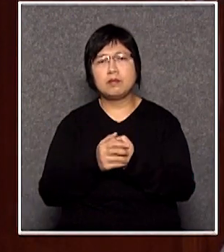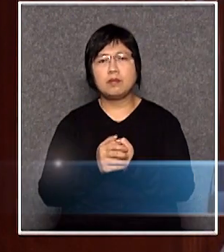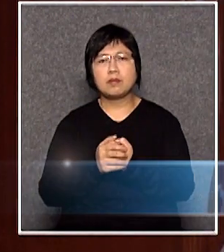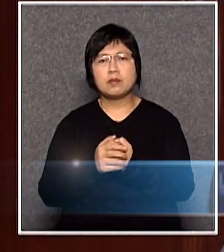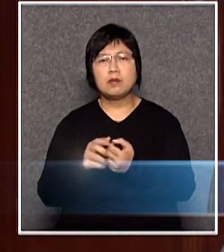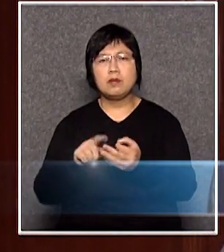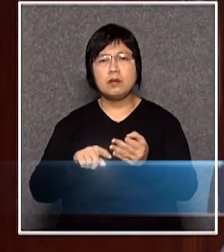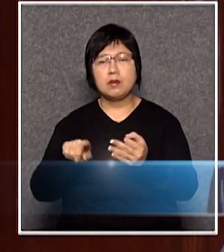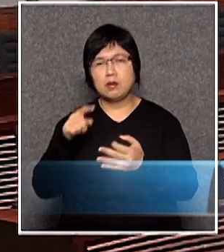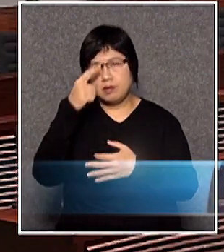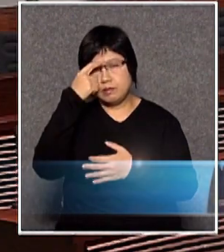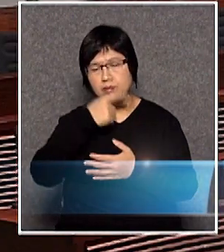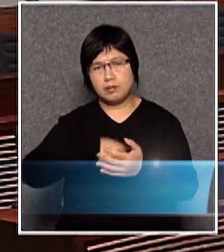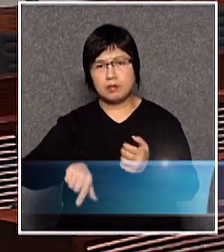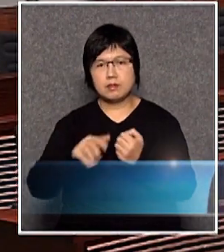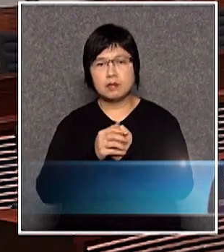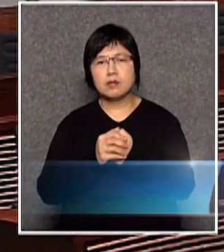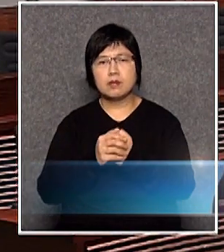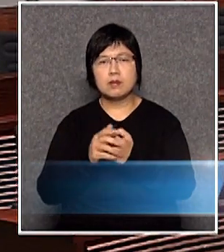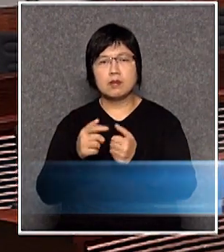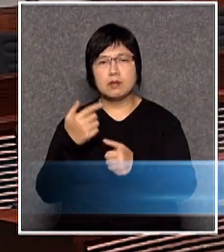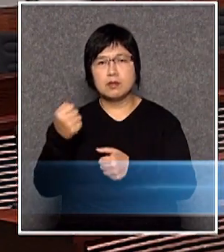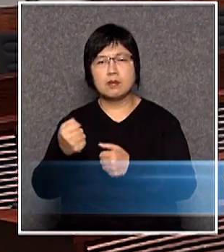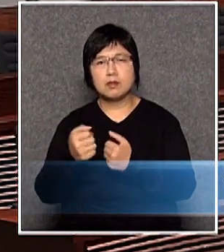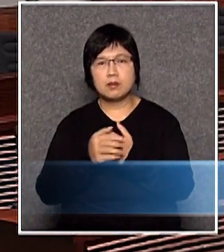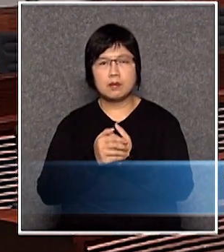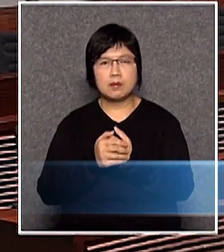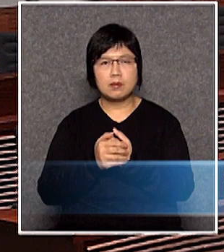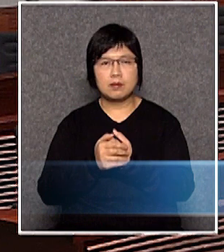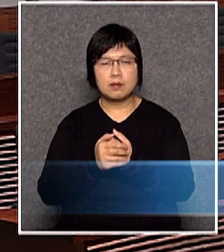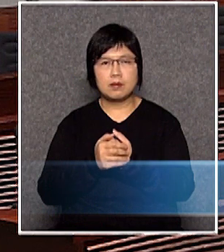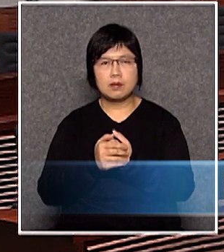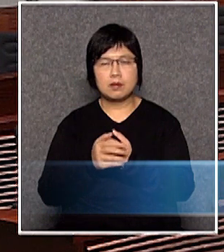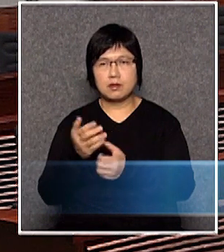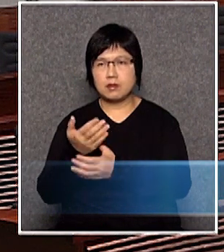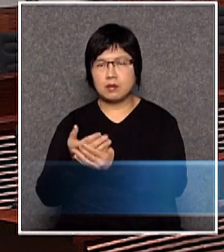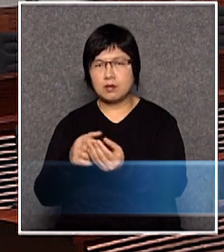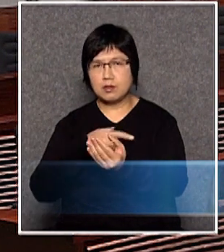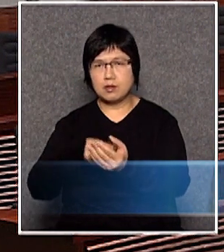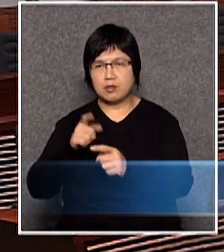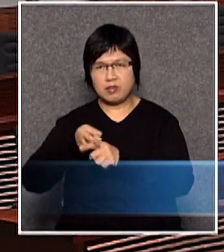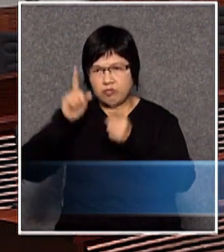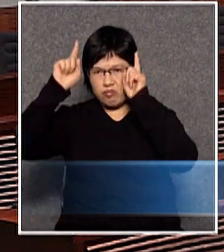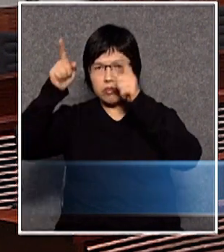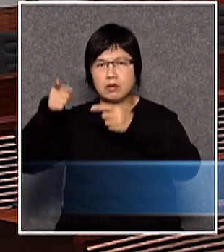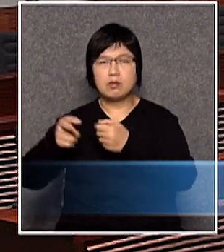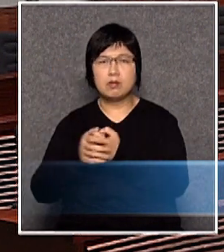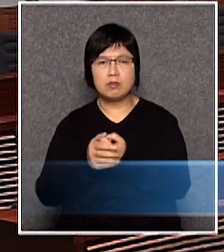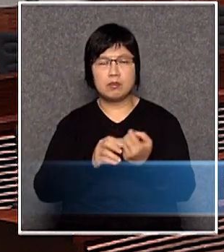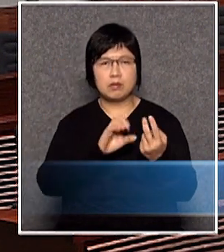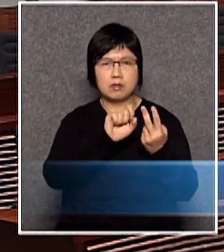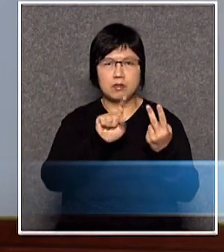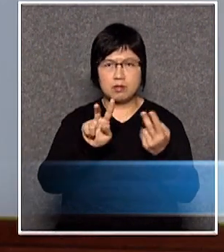梁國雄議員。 主席，葉國謙真的亂說，2012